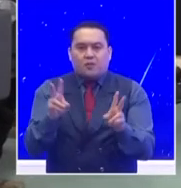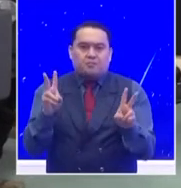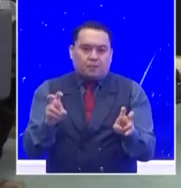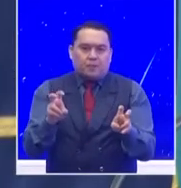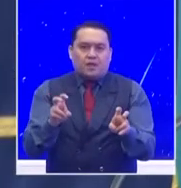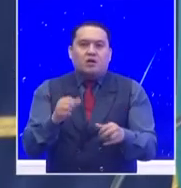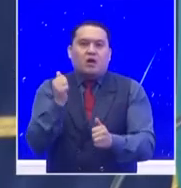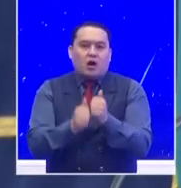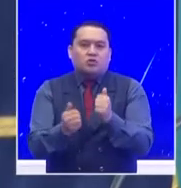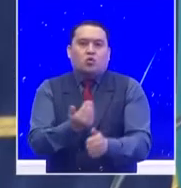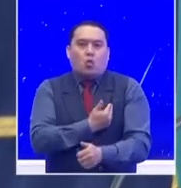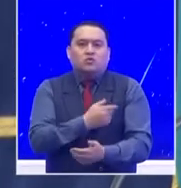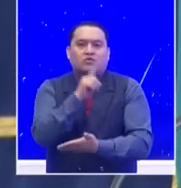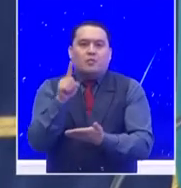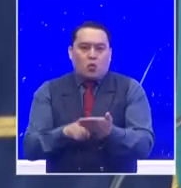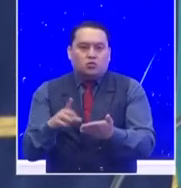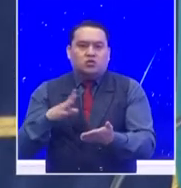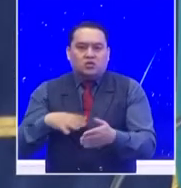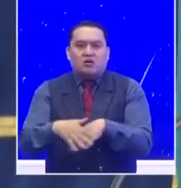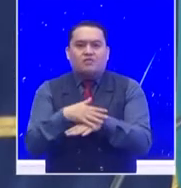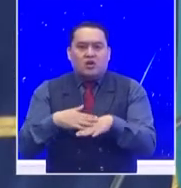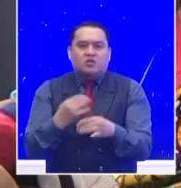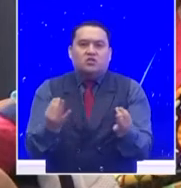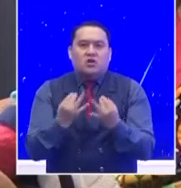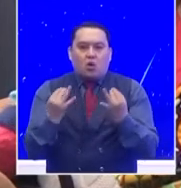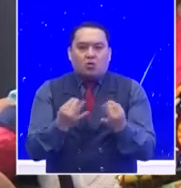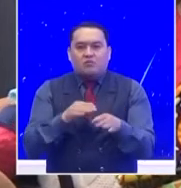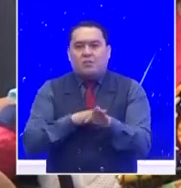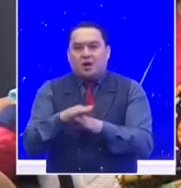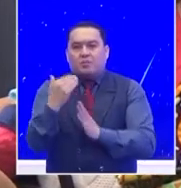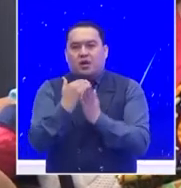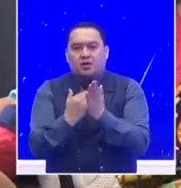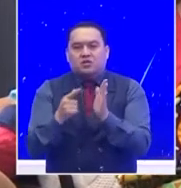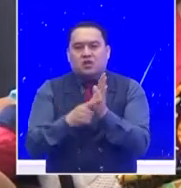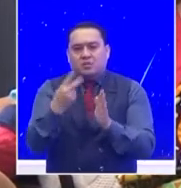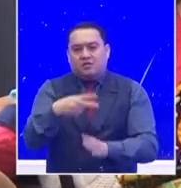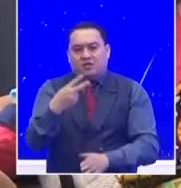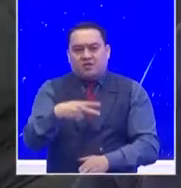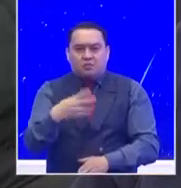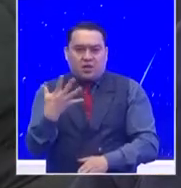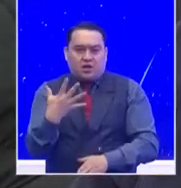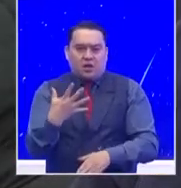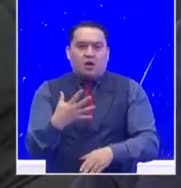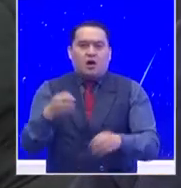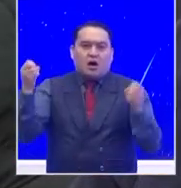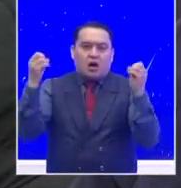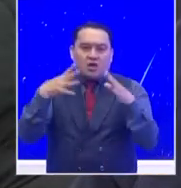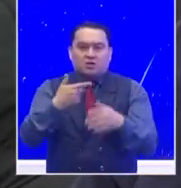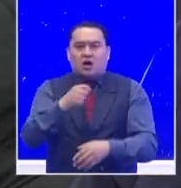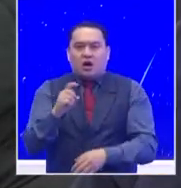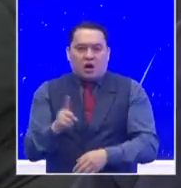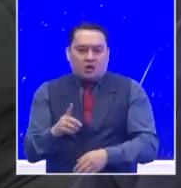мог задать свои насущные вопросы. Жители в основном интересовали ход реализации программы 7-20-25, освещение малых